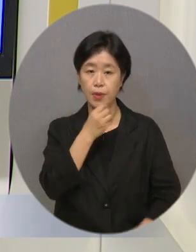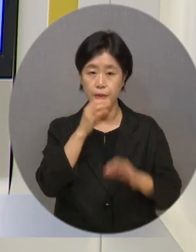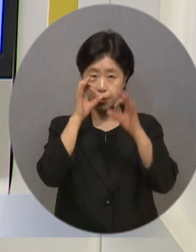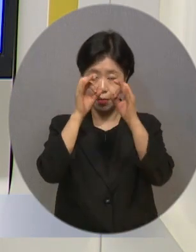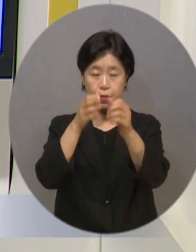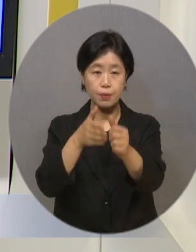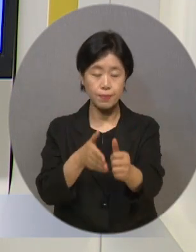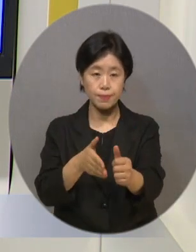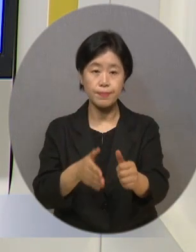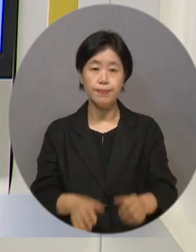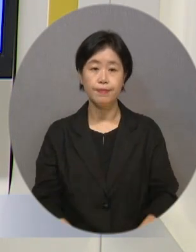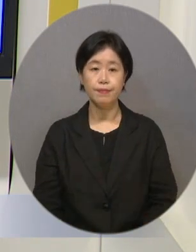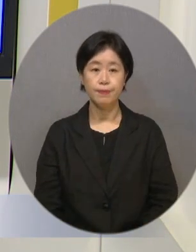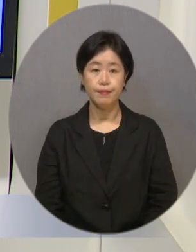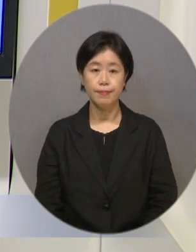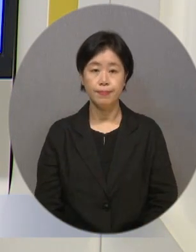통해 확인할 수 있습니다